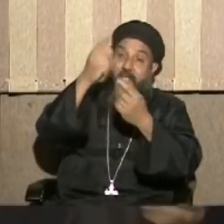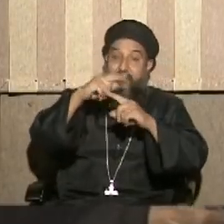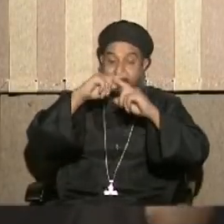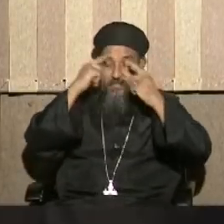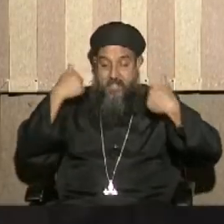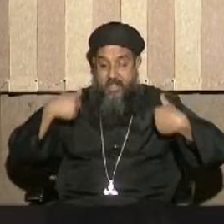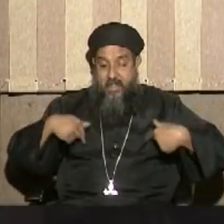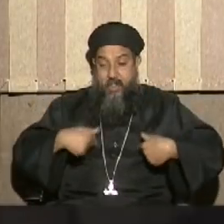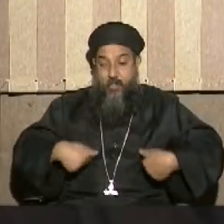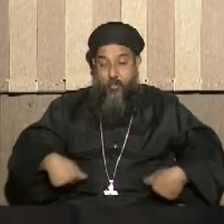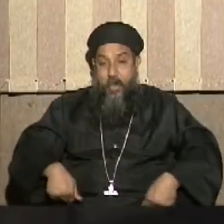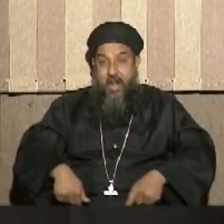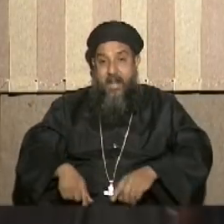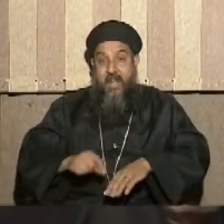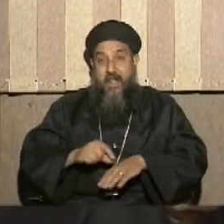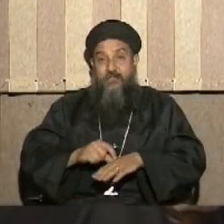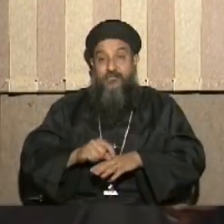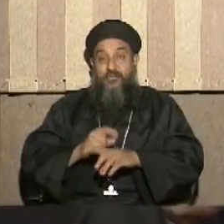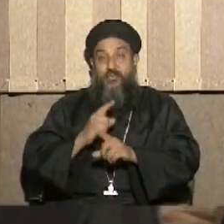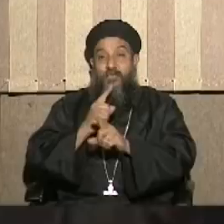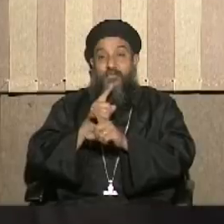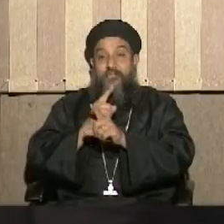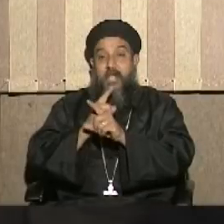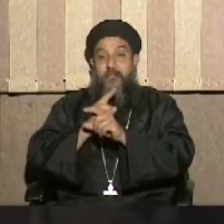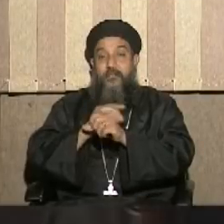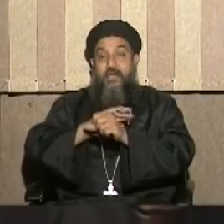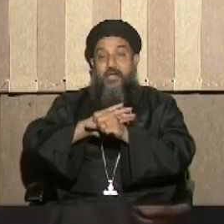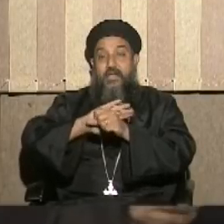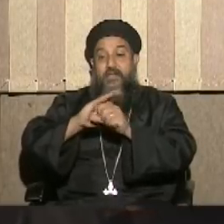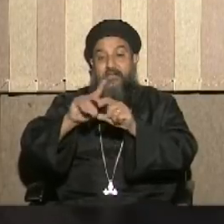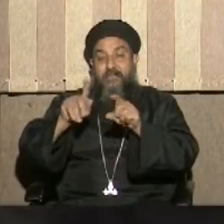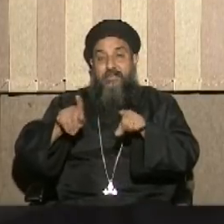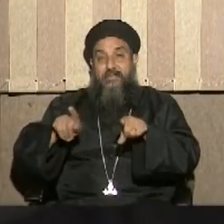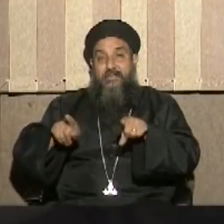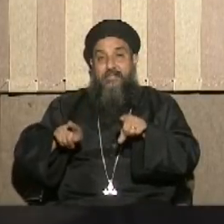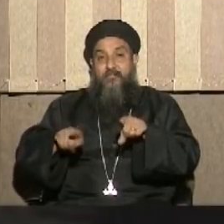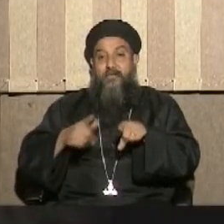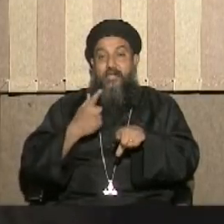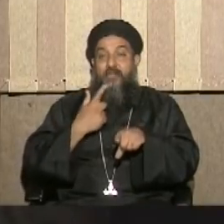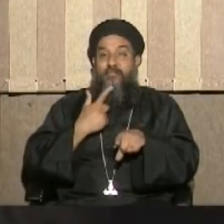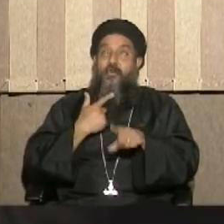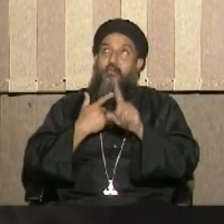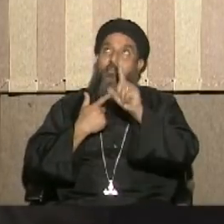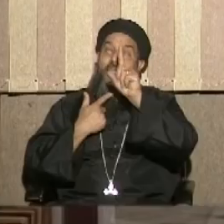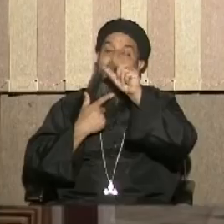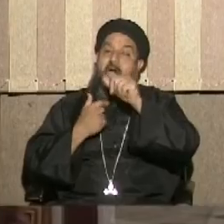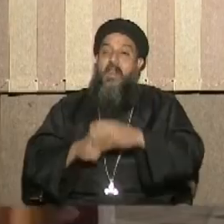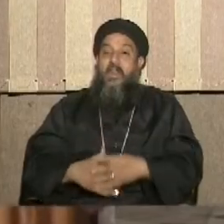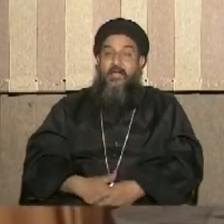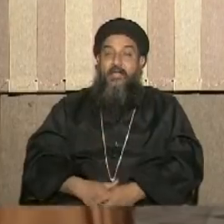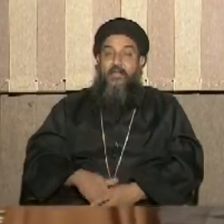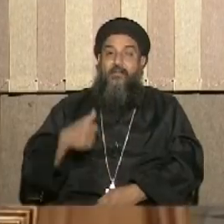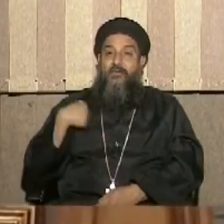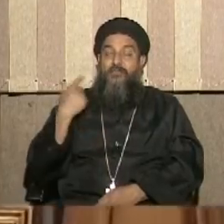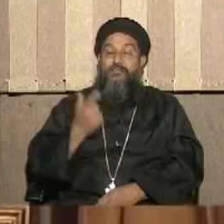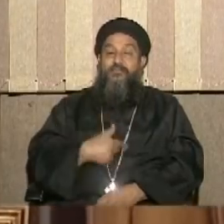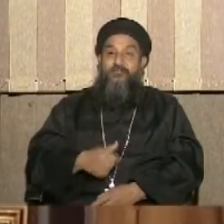نفسه رغم كل الظروف ذبيحة حب لله القدوس.